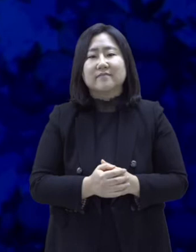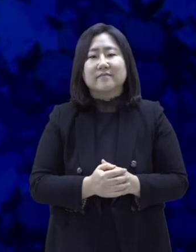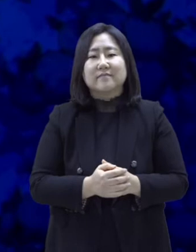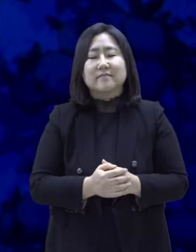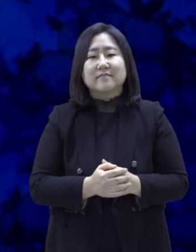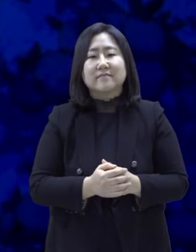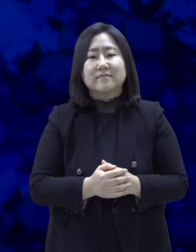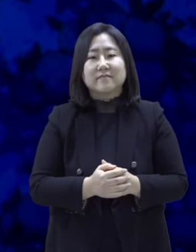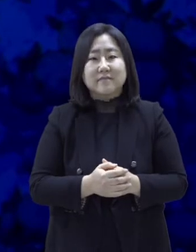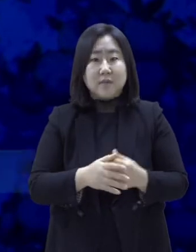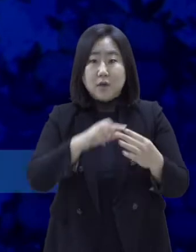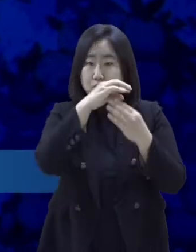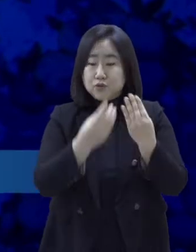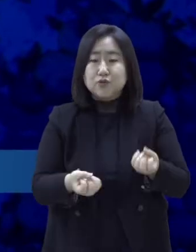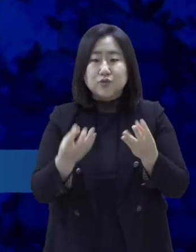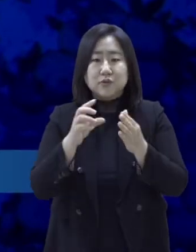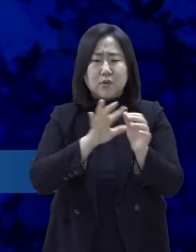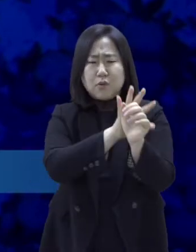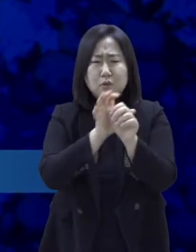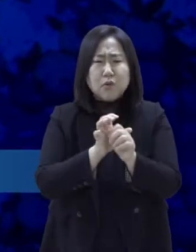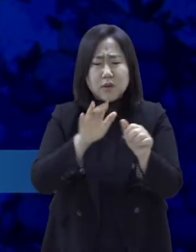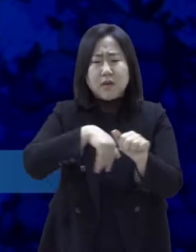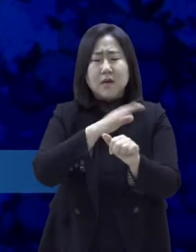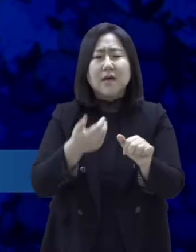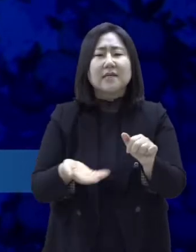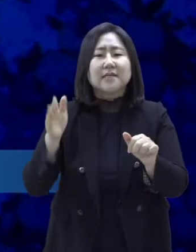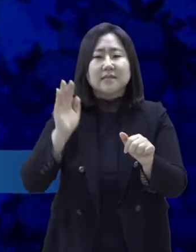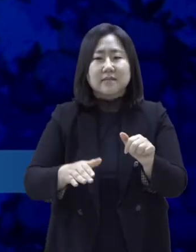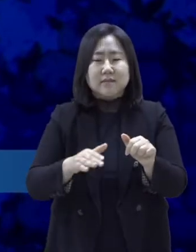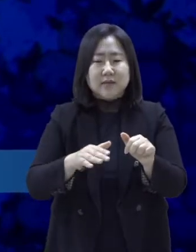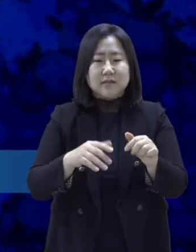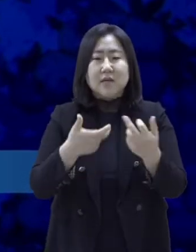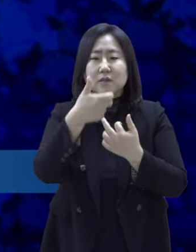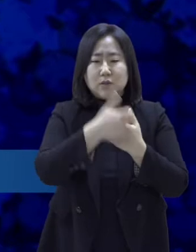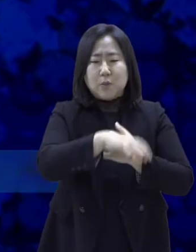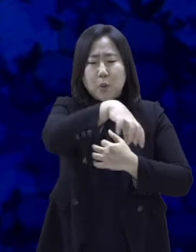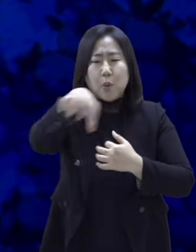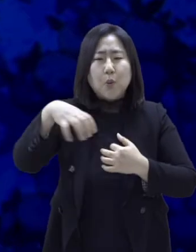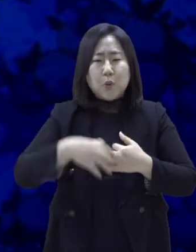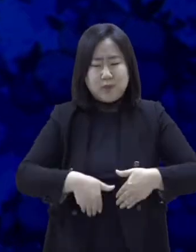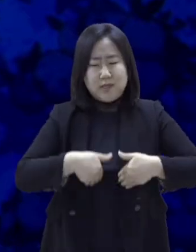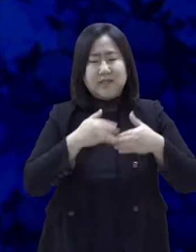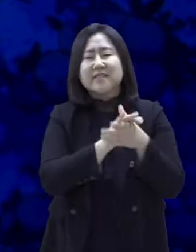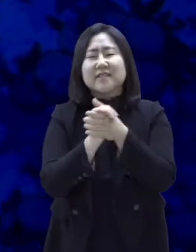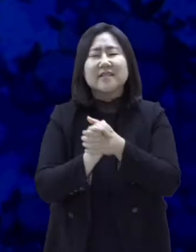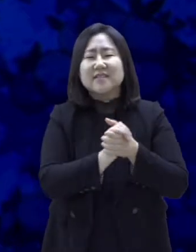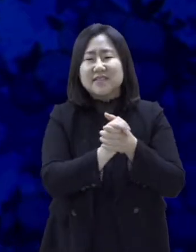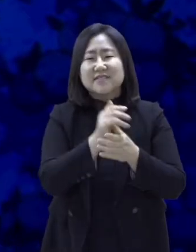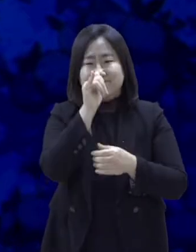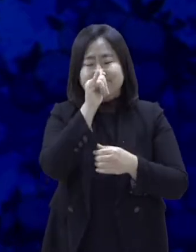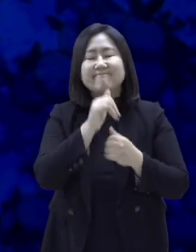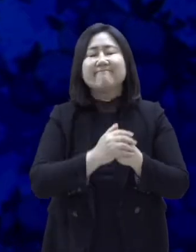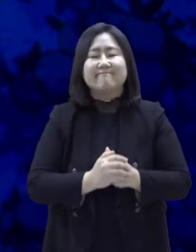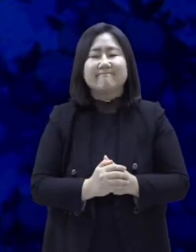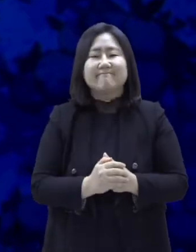네, 지난 추석 명절 코로나19 상황에도 서귀포 지역 곳곳에 훈훈한 정이 넘쳤는데요. 그 소식 첫 번째로